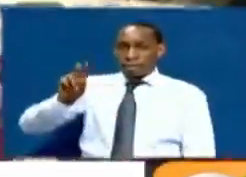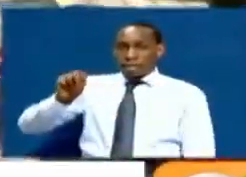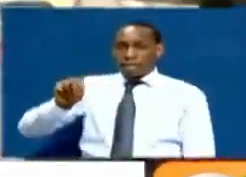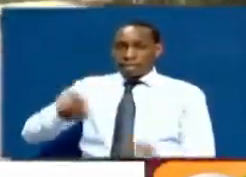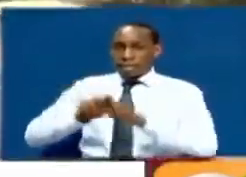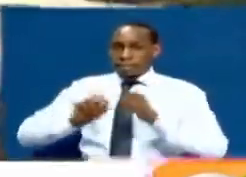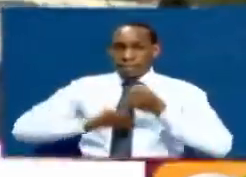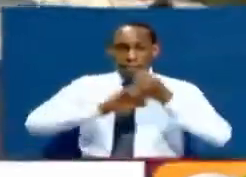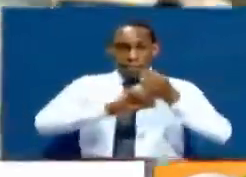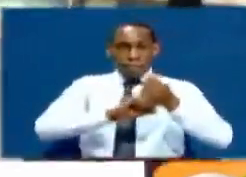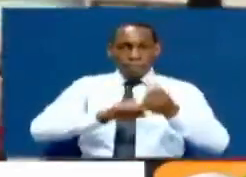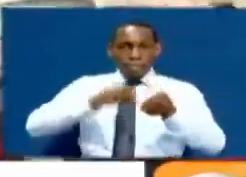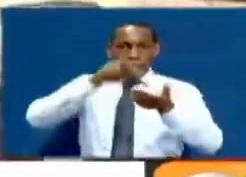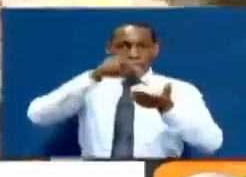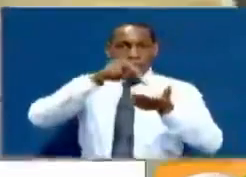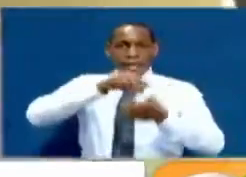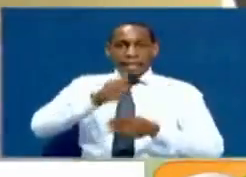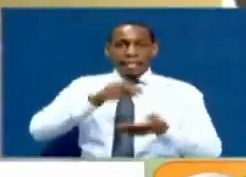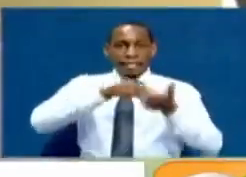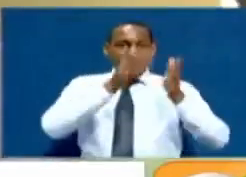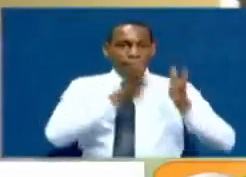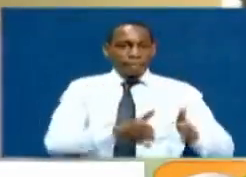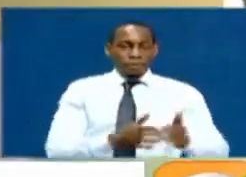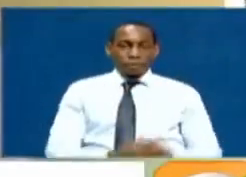na kuunga mkono mgombea mwingine.